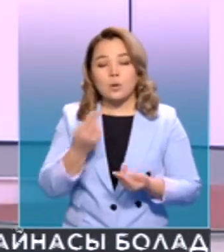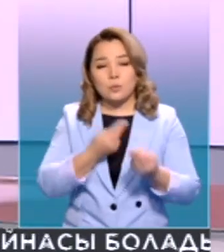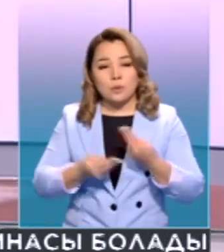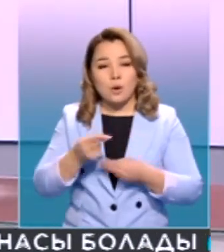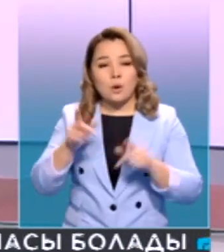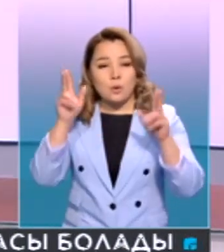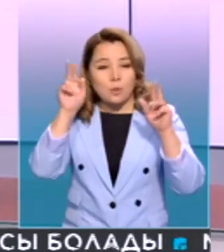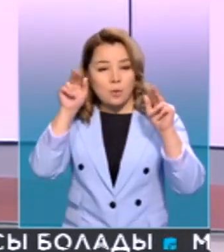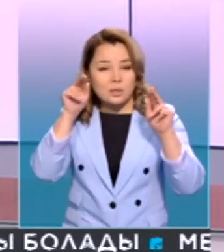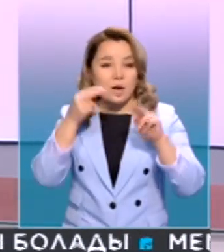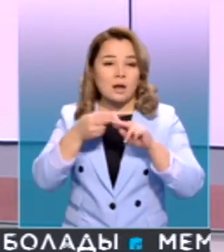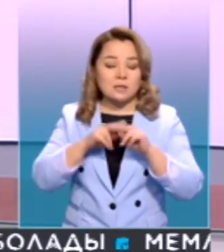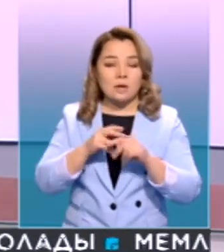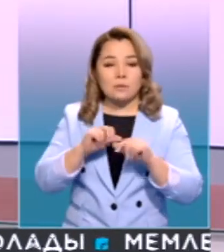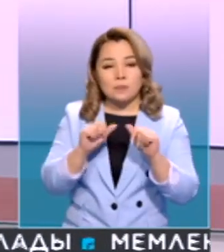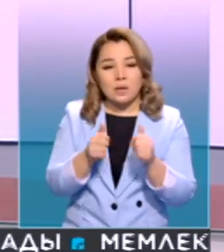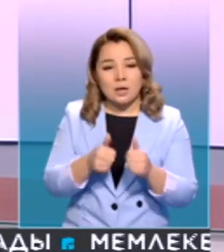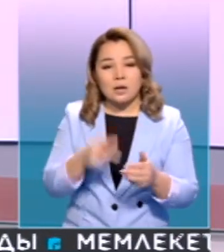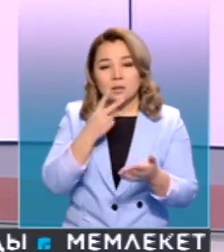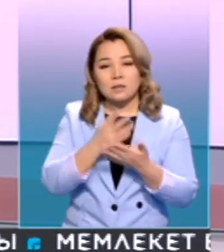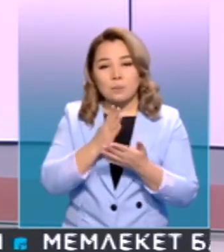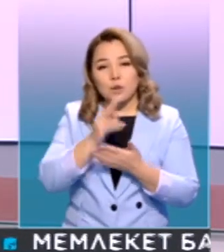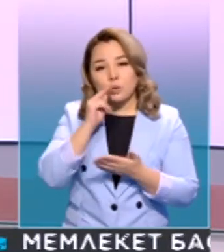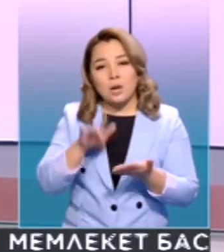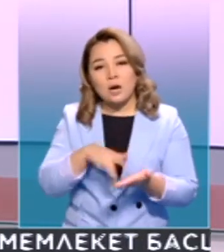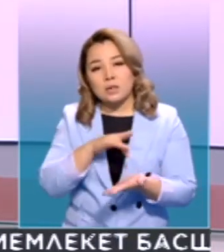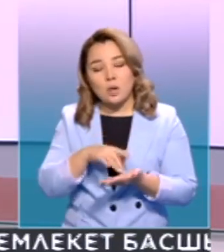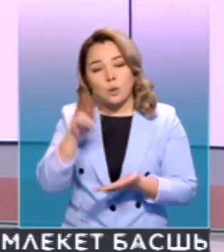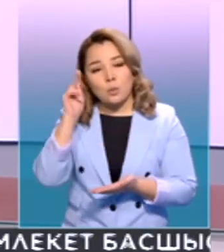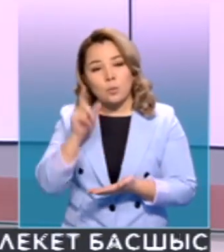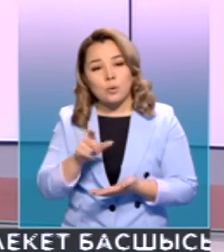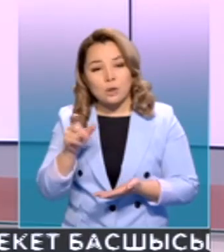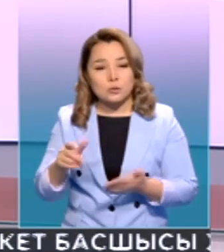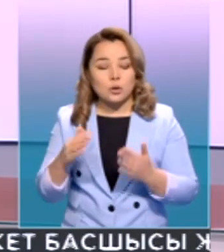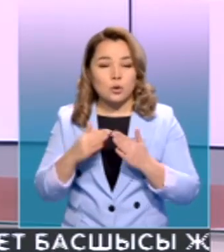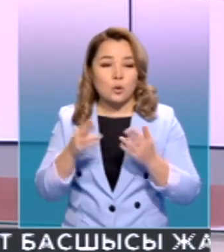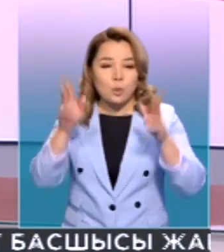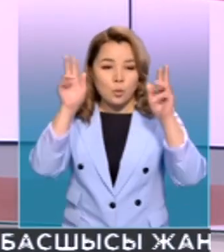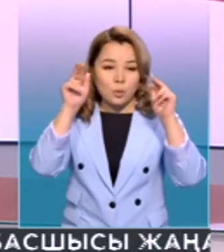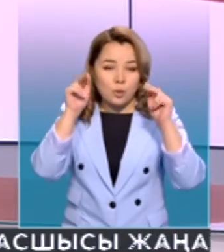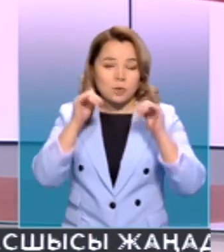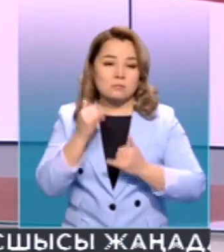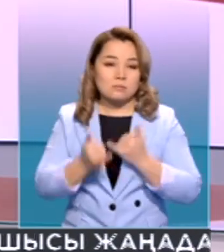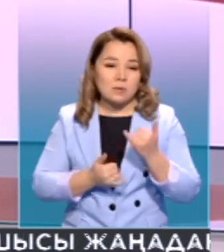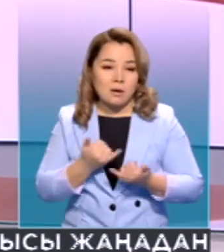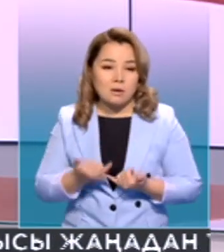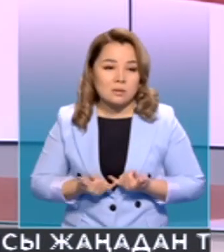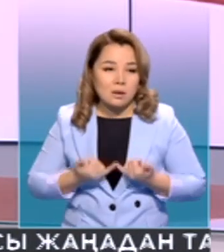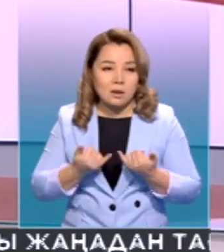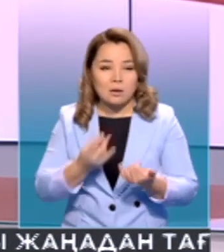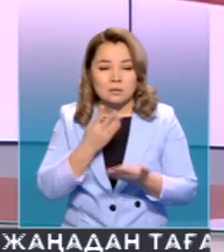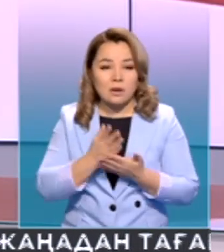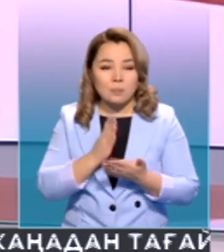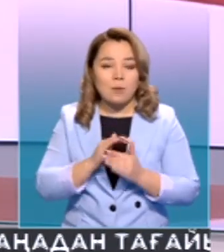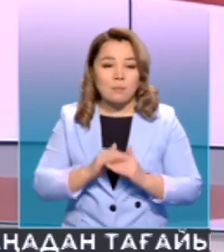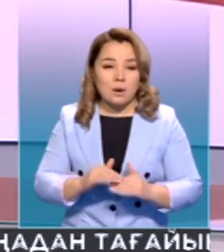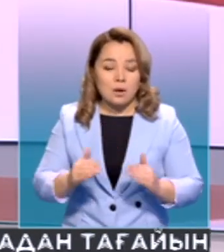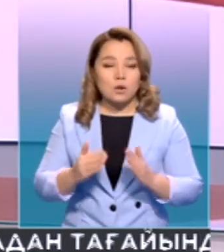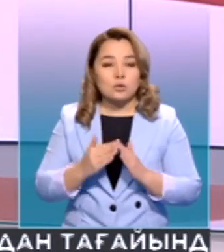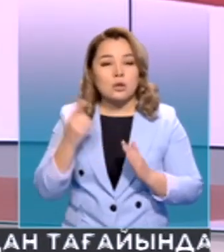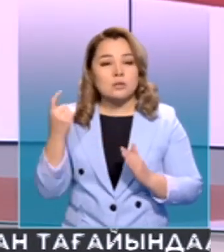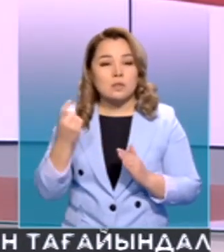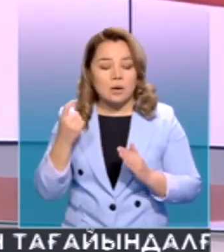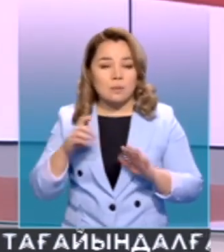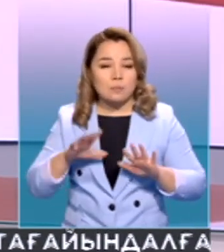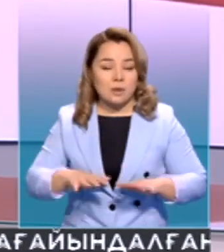оның бейнесіндегі сыйлықтарды қойып жатқанда Шымкент қаласының оқушылары үй қояндарын өсіруді қолға алды. Өйткені балалар үй